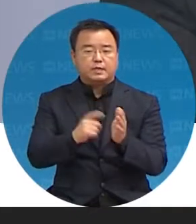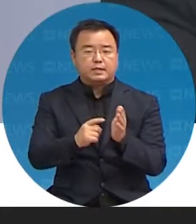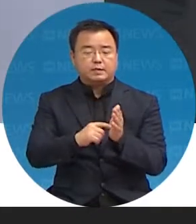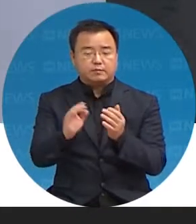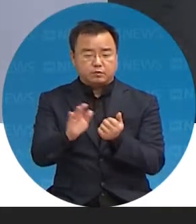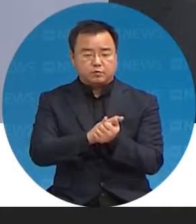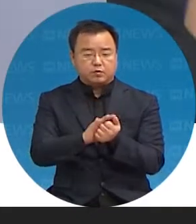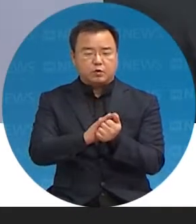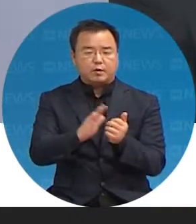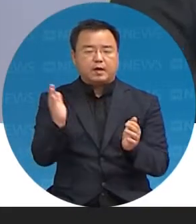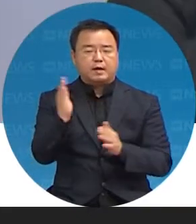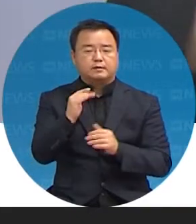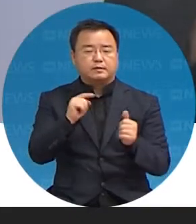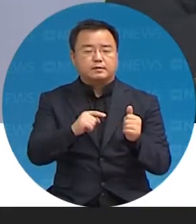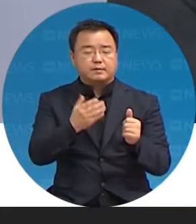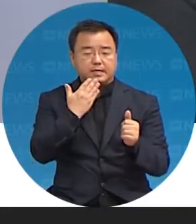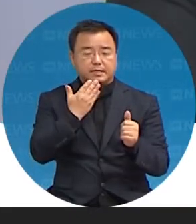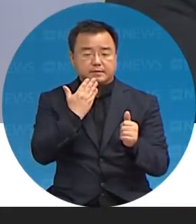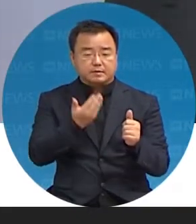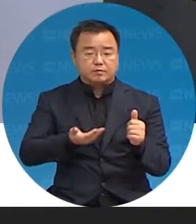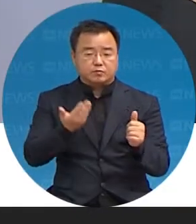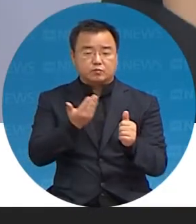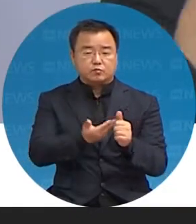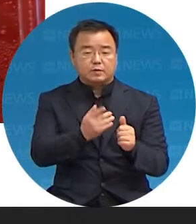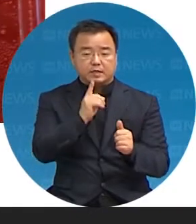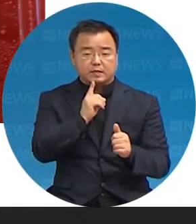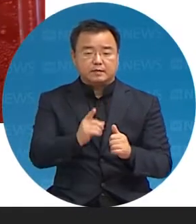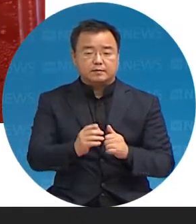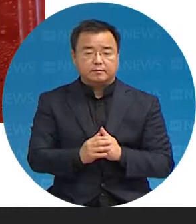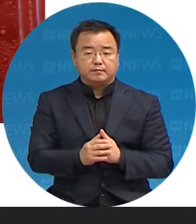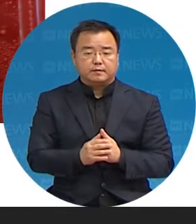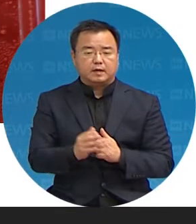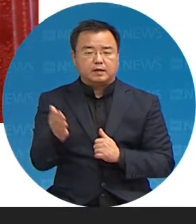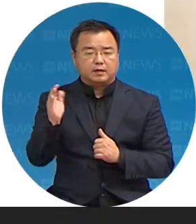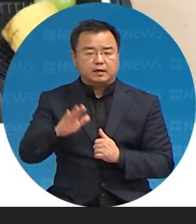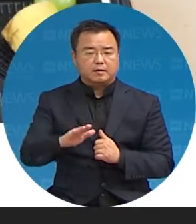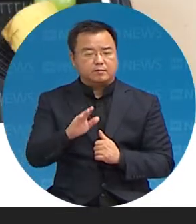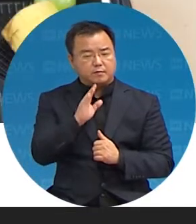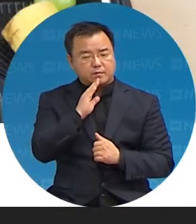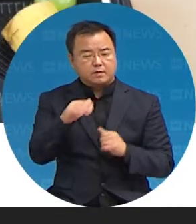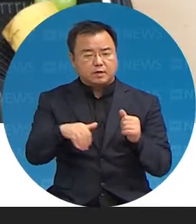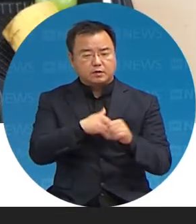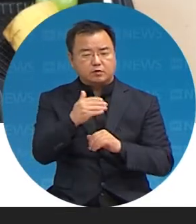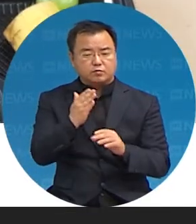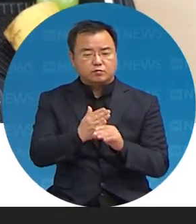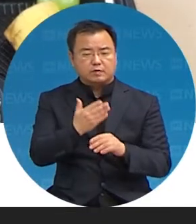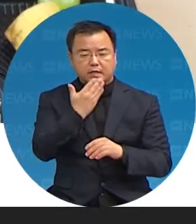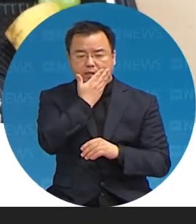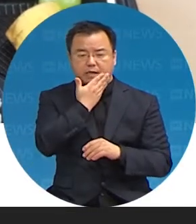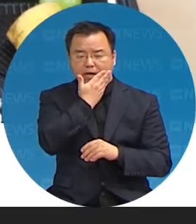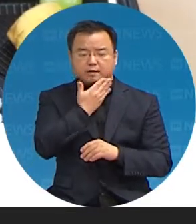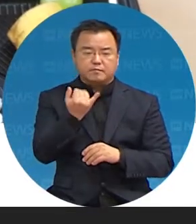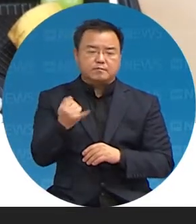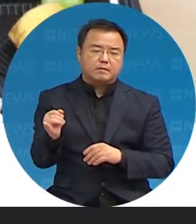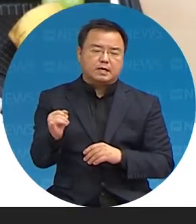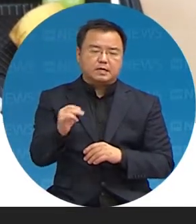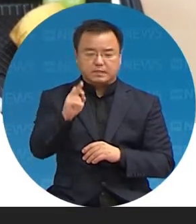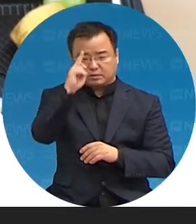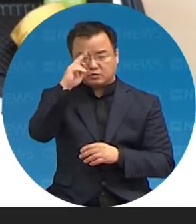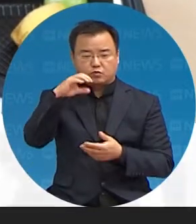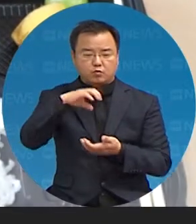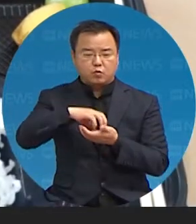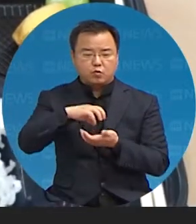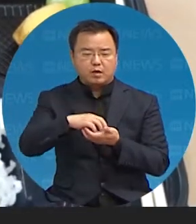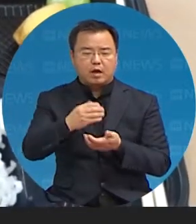학생들에게 급식을 제공하겠다고 0 원했습니다 하지만 정작 현장에선 영양가 없는 도시락으로 점심을